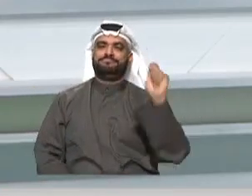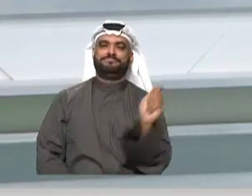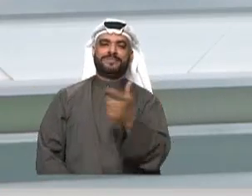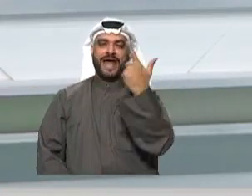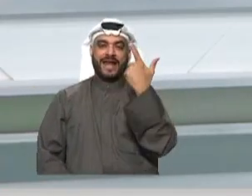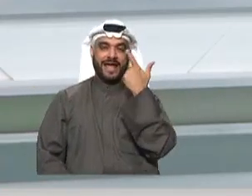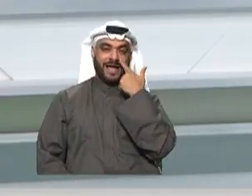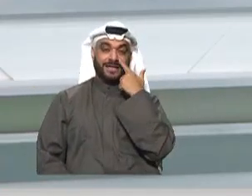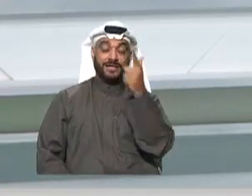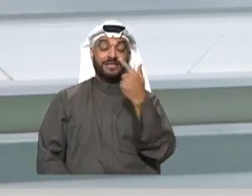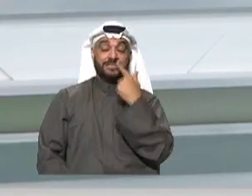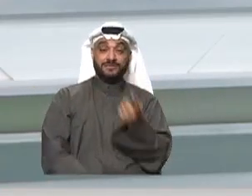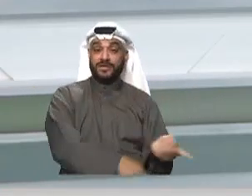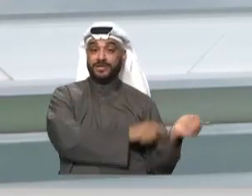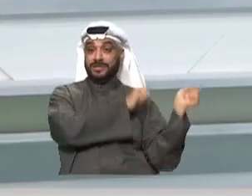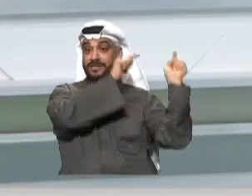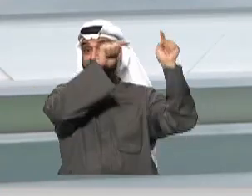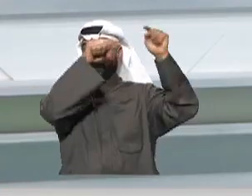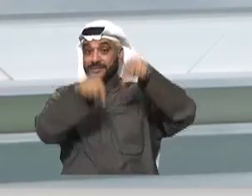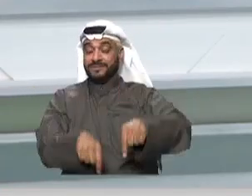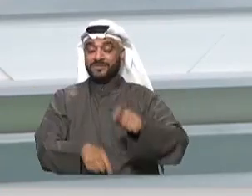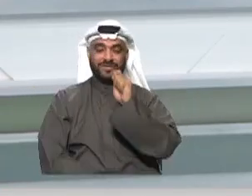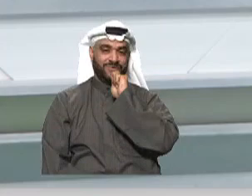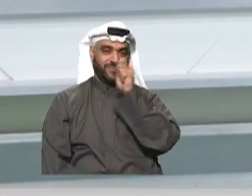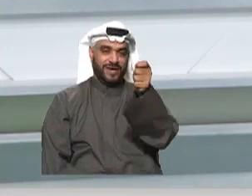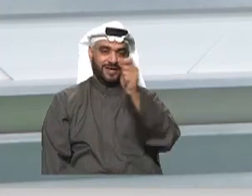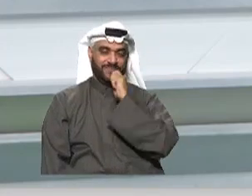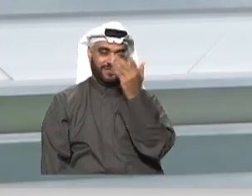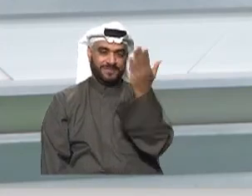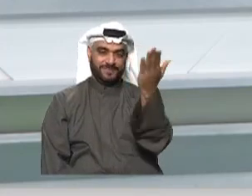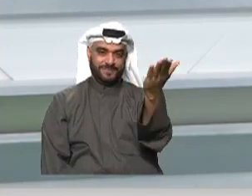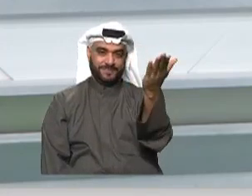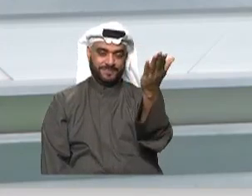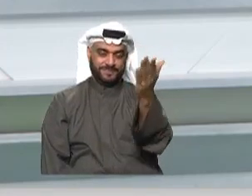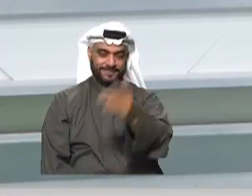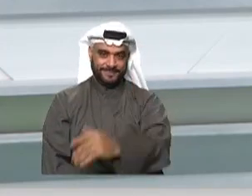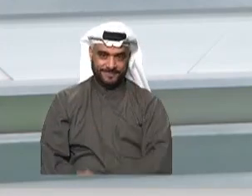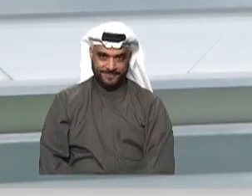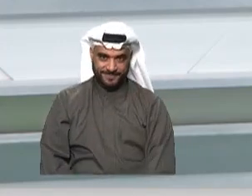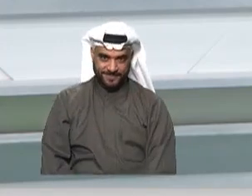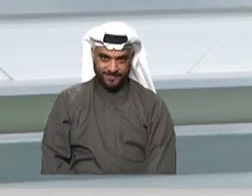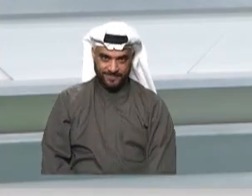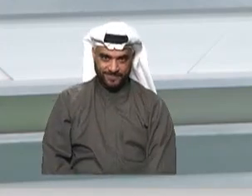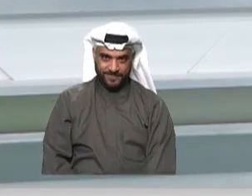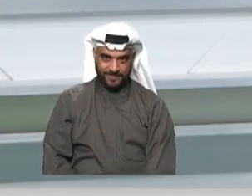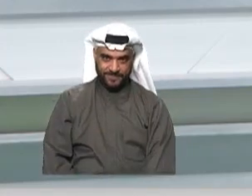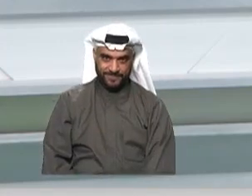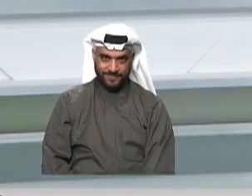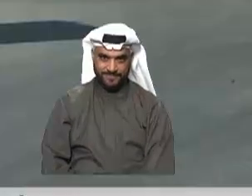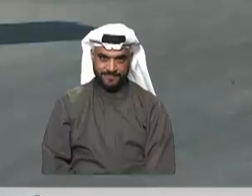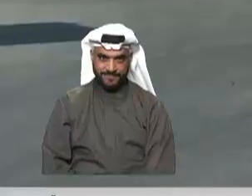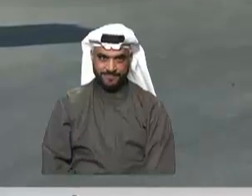امتدت على مدى عقود من الزمن مزيد من التفاصيل في سياق تقرير التالي